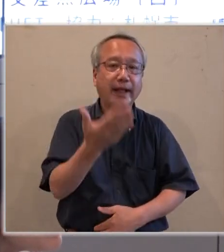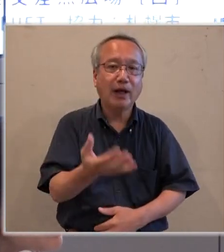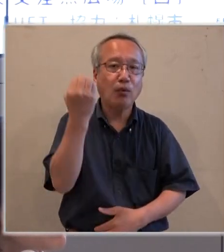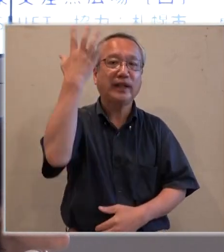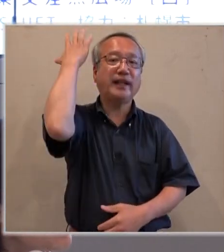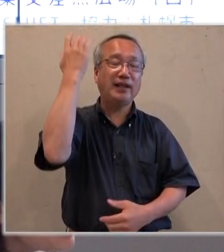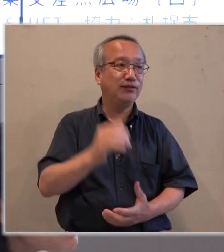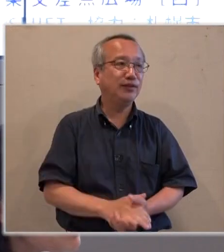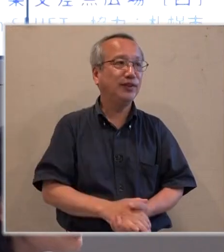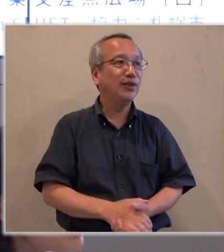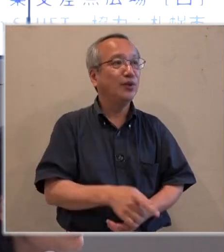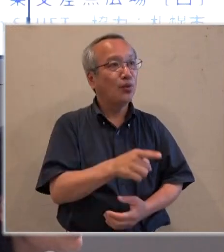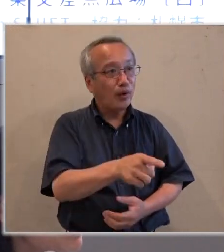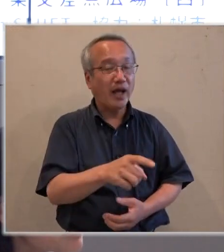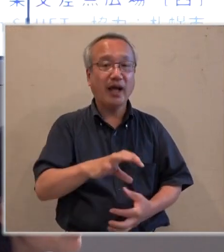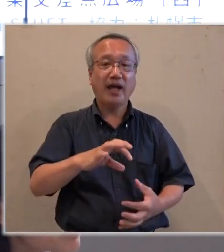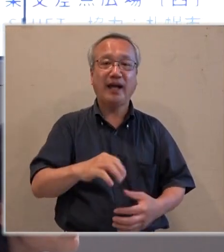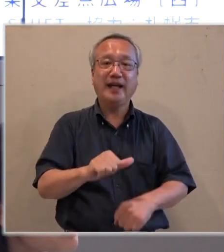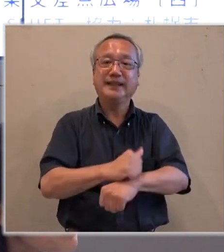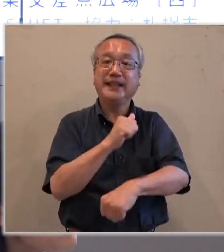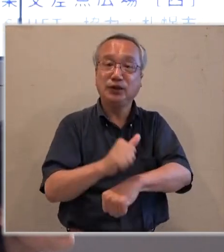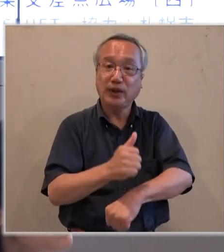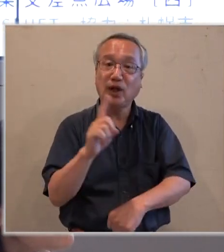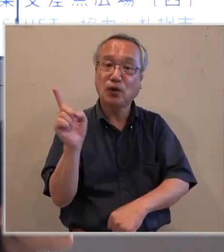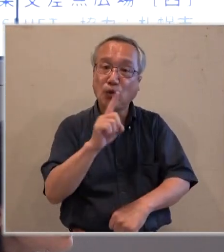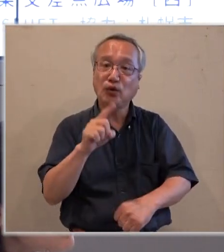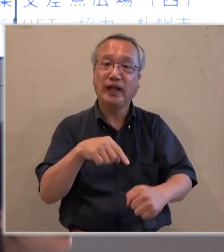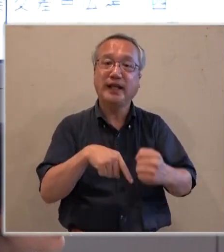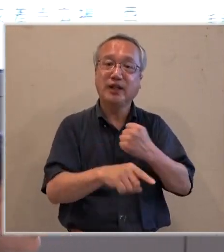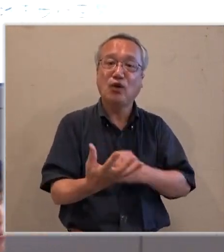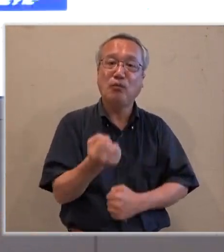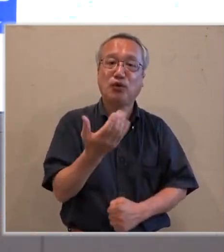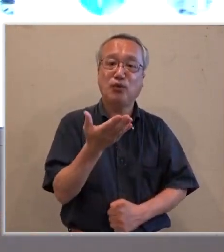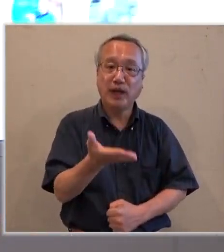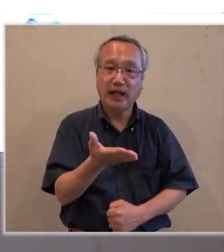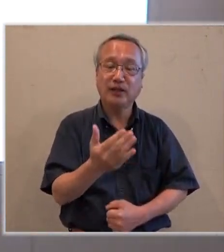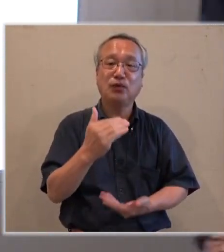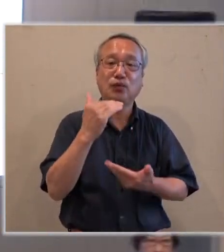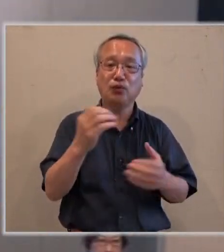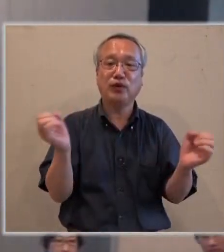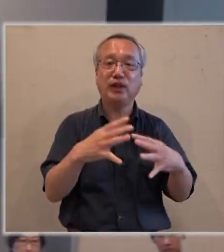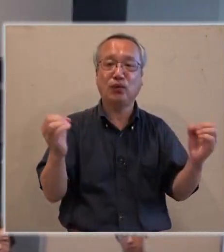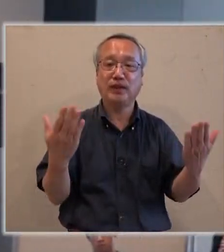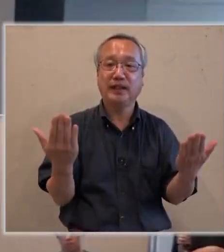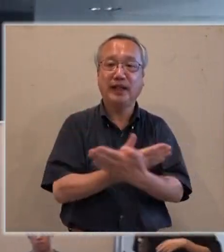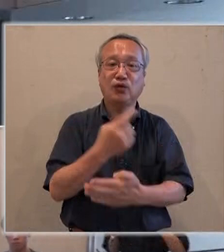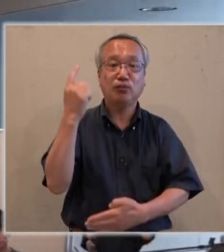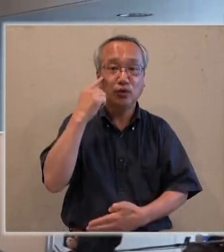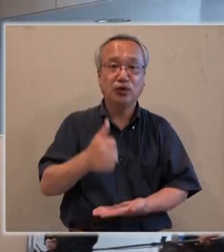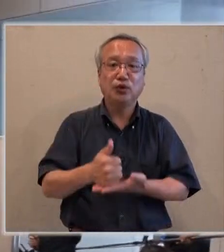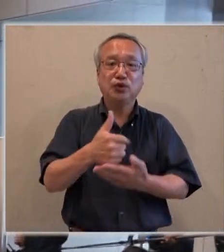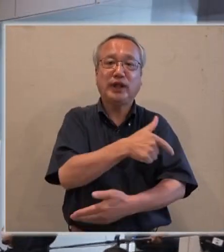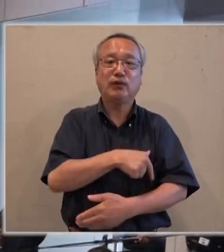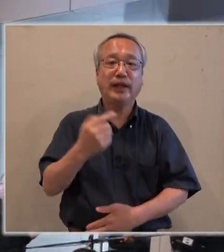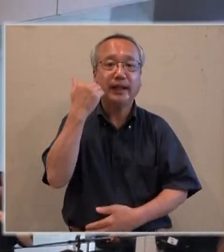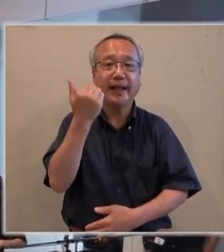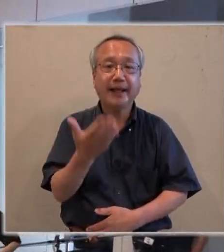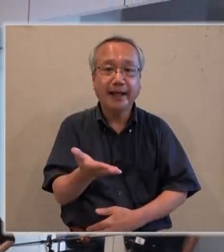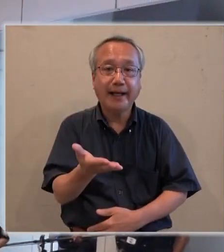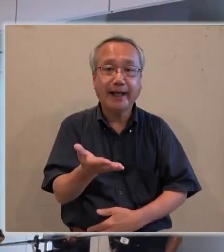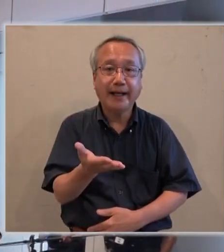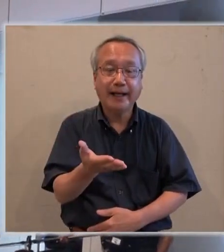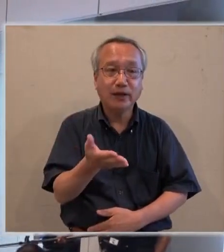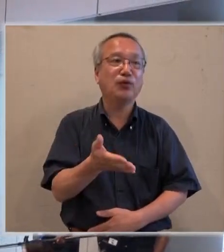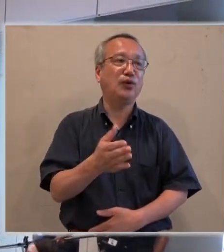ね。アスリートがどういった存在意義を持つのかというふうな話に直結する議論だというふうに思っていて、この主役が誰なのかというところはどういうふうにボケている